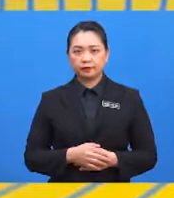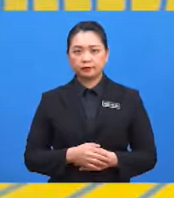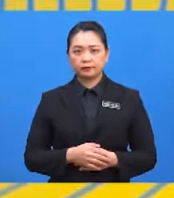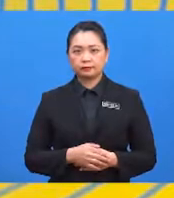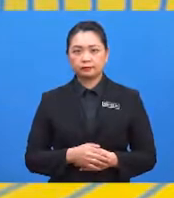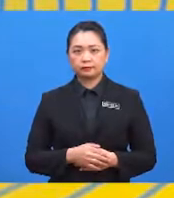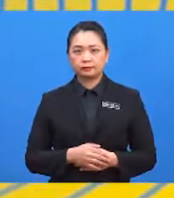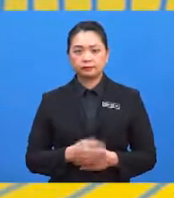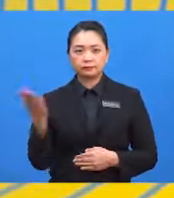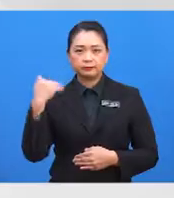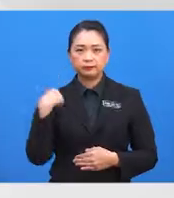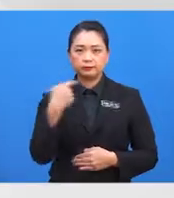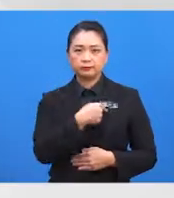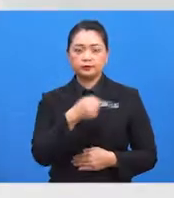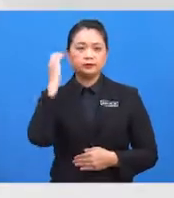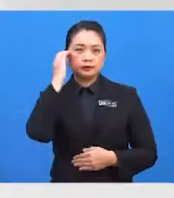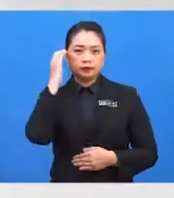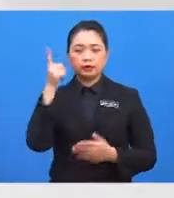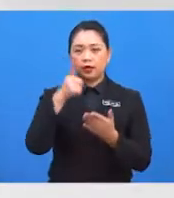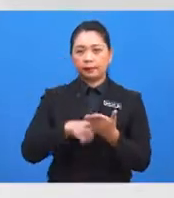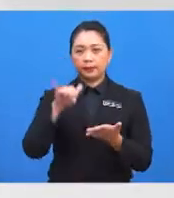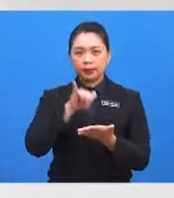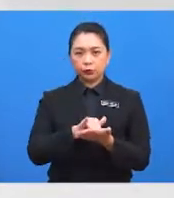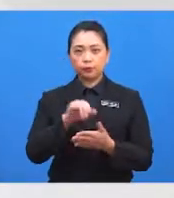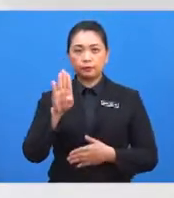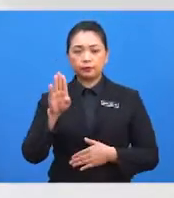Seterusnya, mari kita ketahui apa itu bleak.